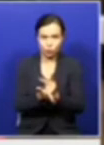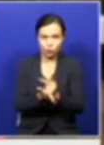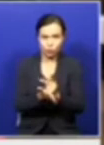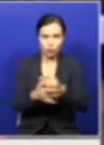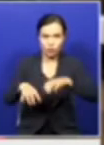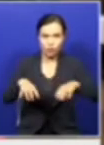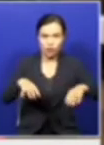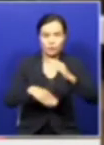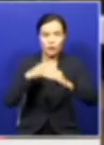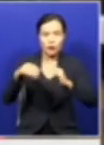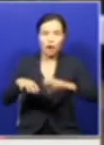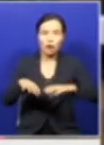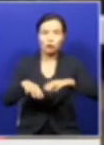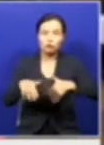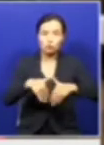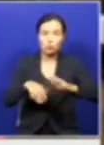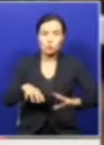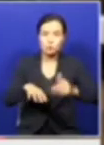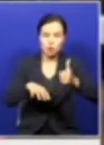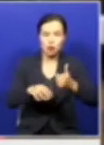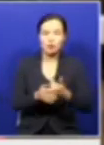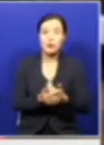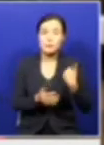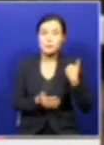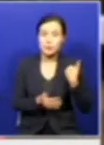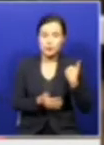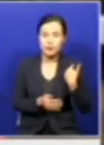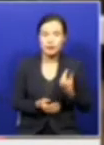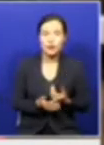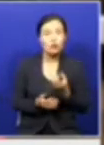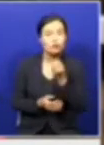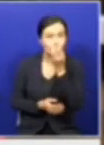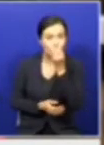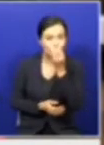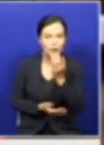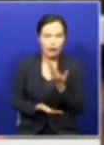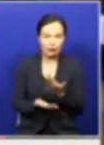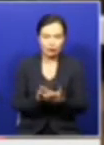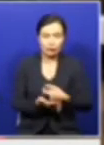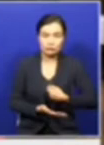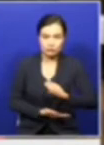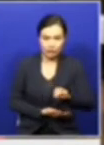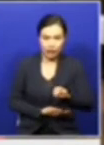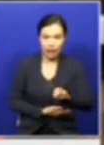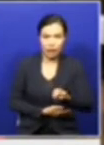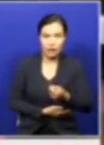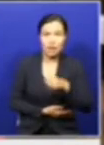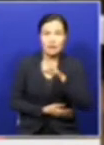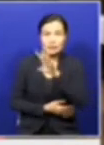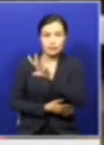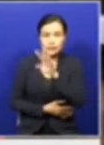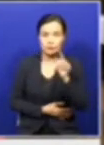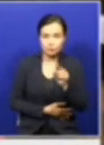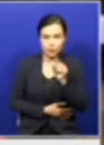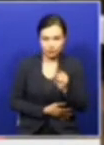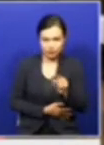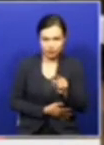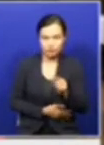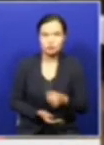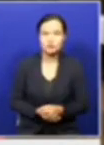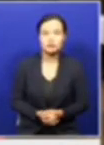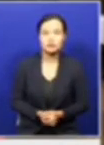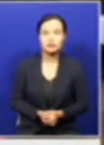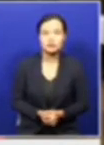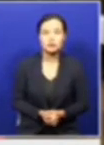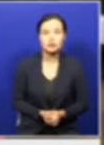นเมืองต้องเสียดอกเบี้ยในอัตราร้อยละ4ให้กับ